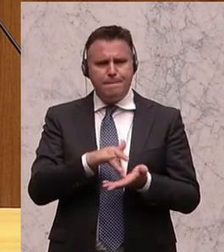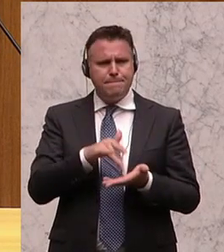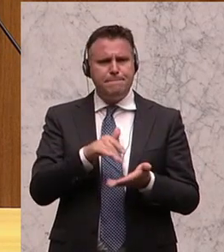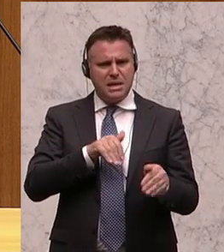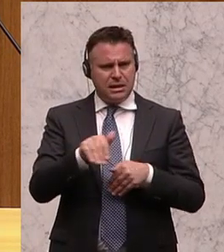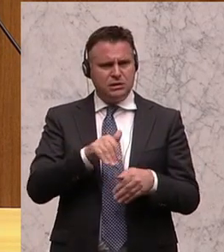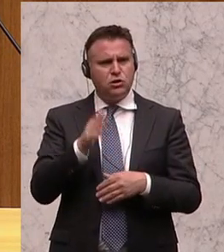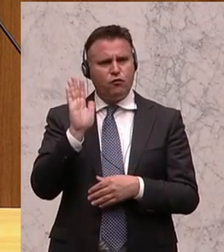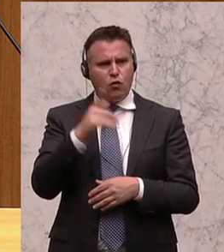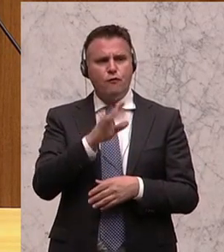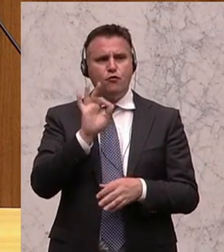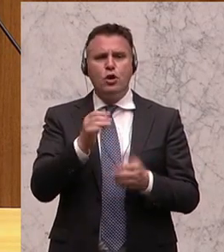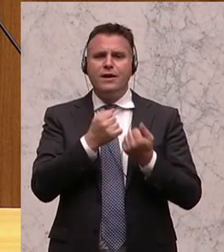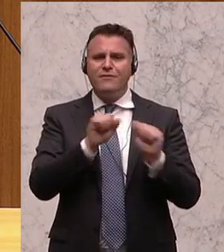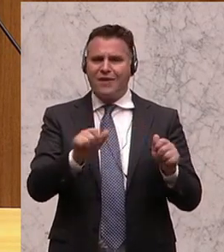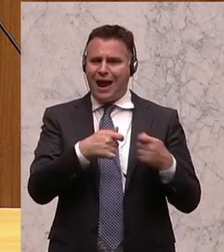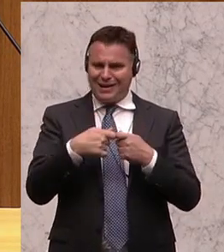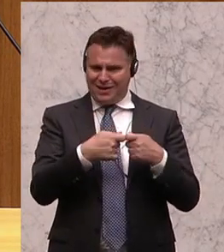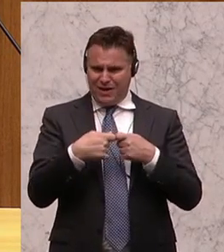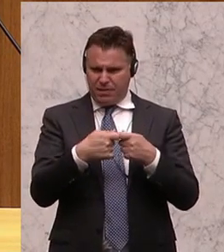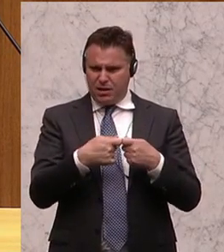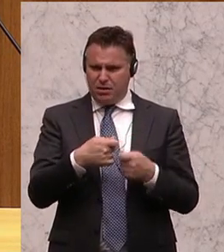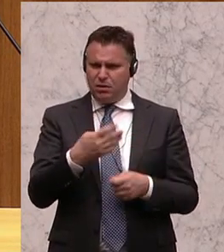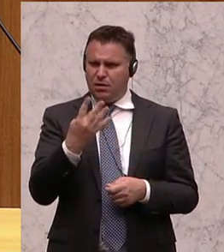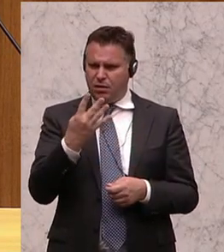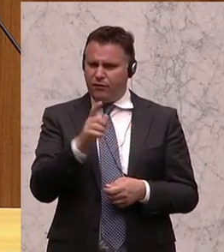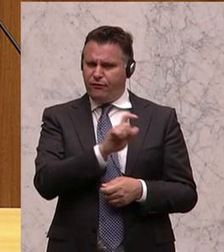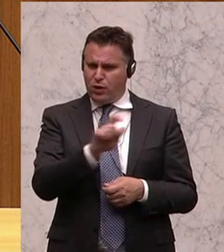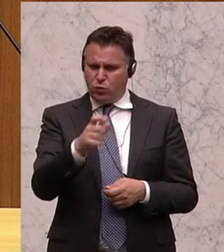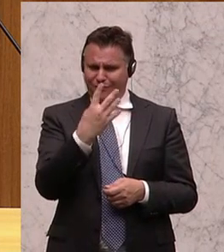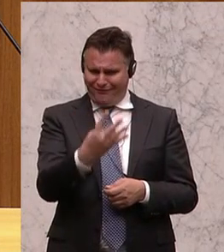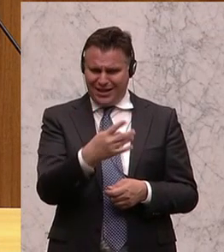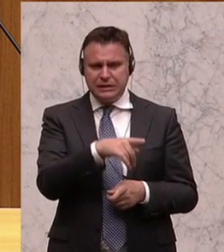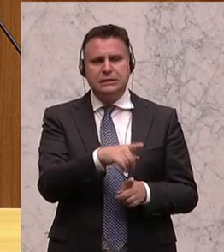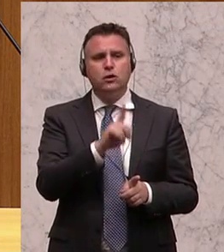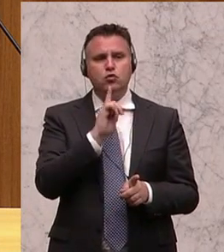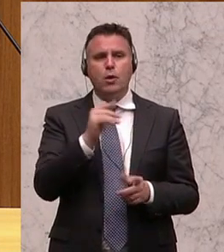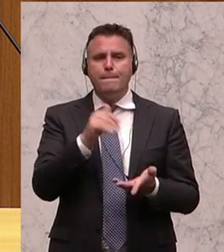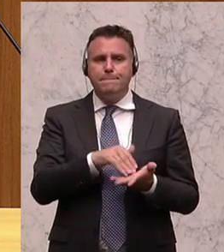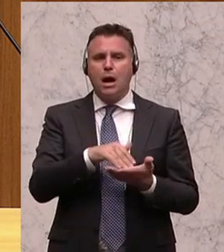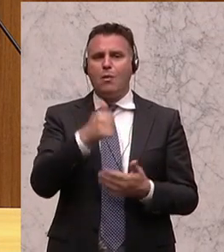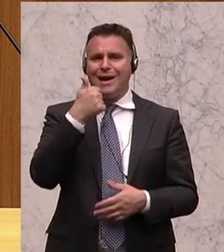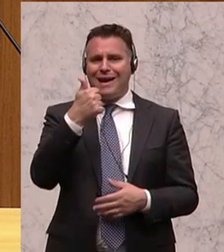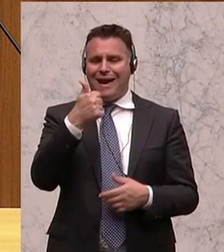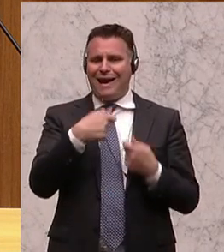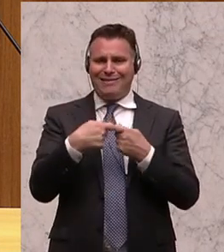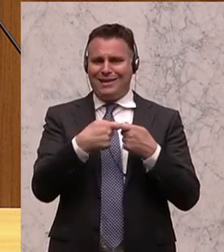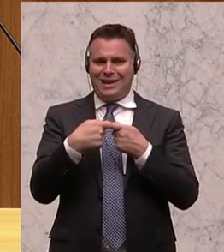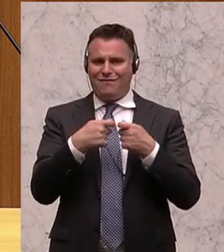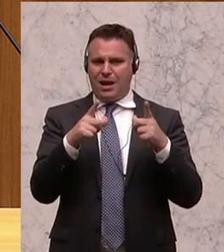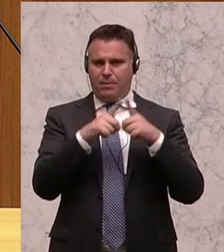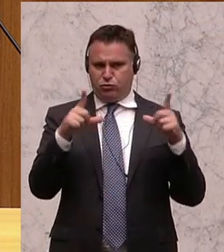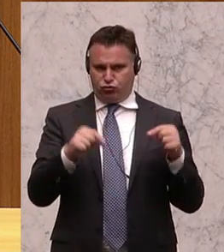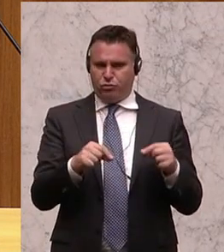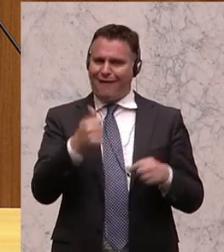der für die freien Gewerbe, die 440, einen einzelnen Gewerbeschein nur noch vorgesehen,